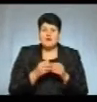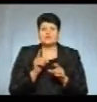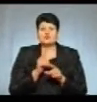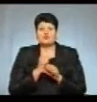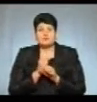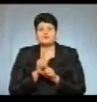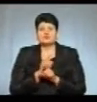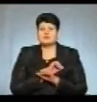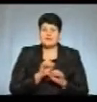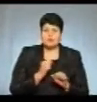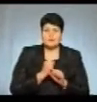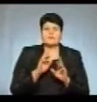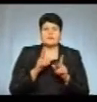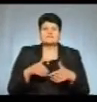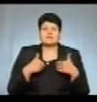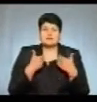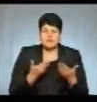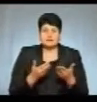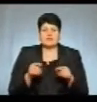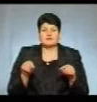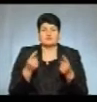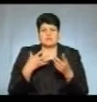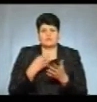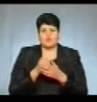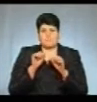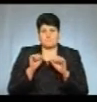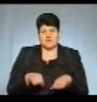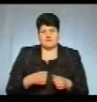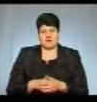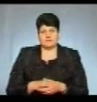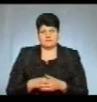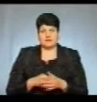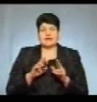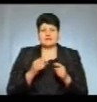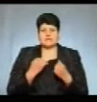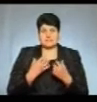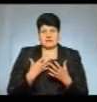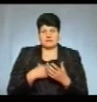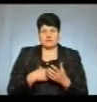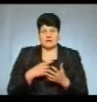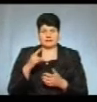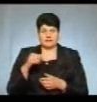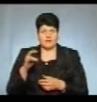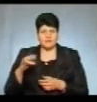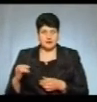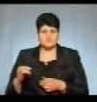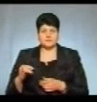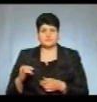робити, як звертатися, яким чином відновлювати свої права, як захистити свої персональні дані. Ну, якщо,